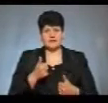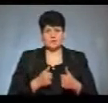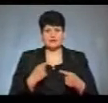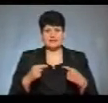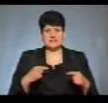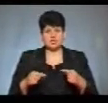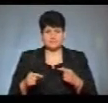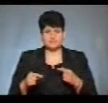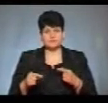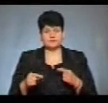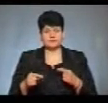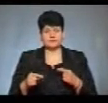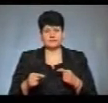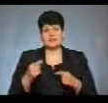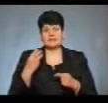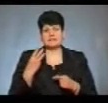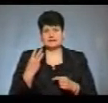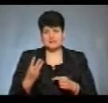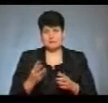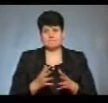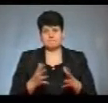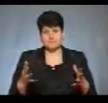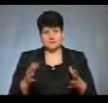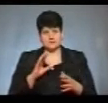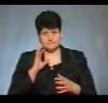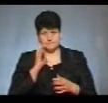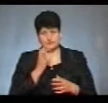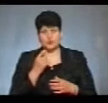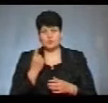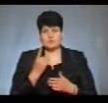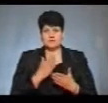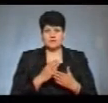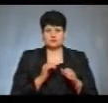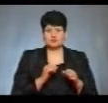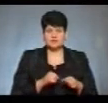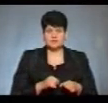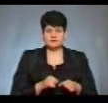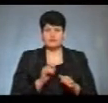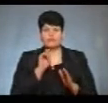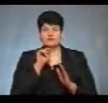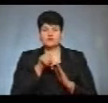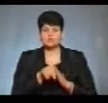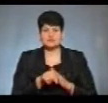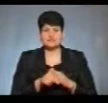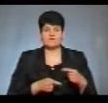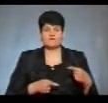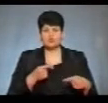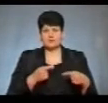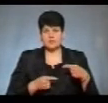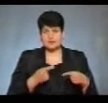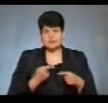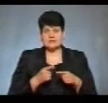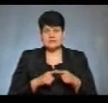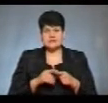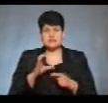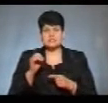іншими. Власне, 3 більш суттєво, один ще має можливість десь втрутитися в суперечку. Ну, це стосовно